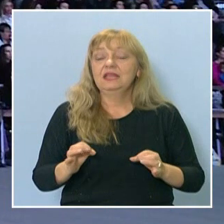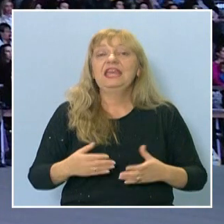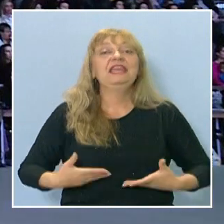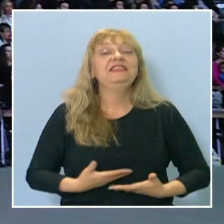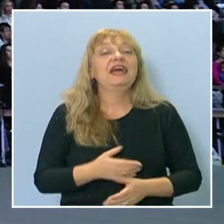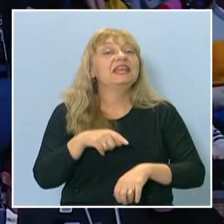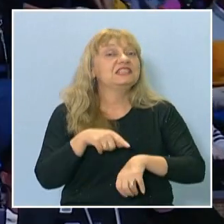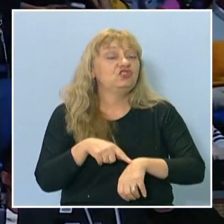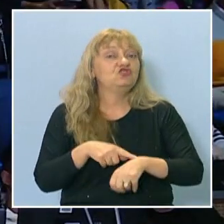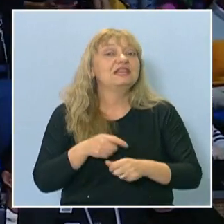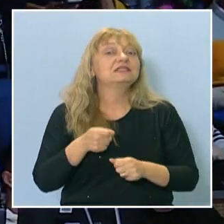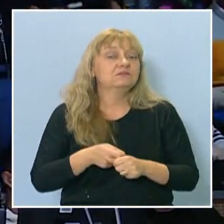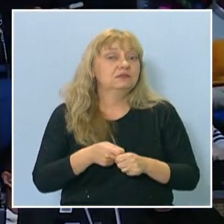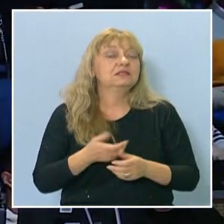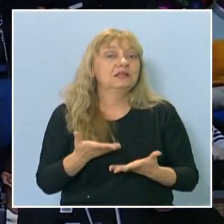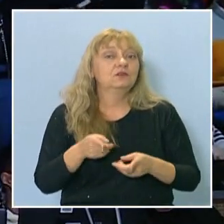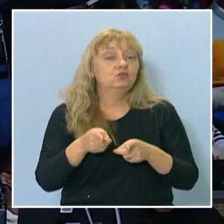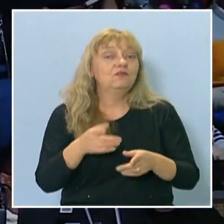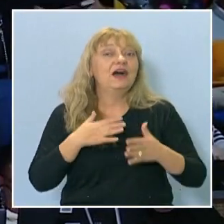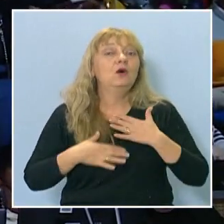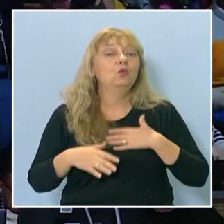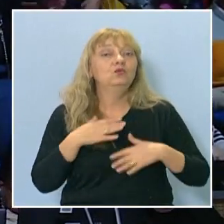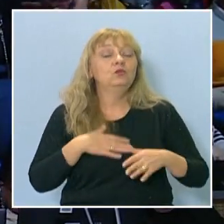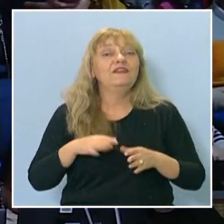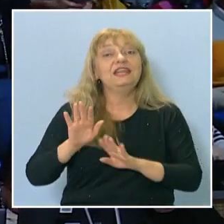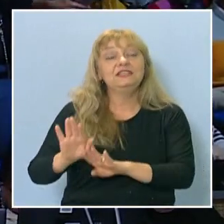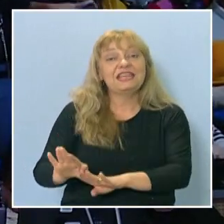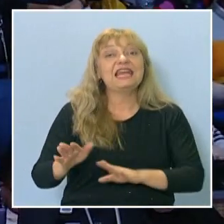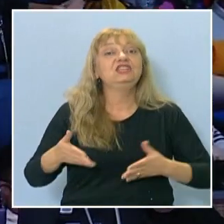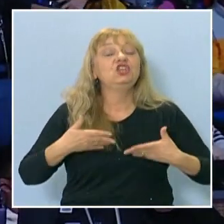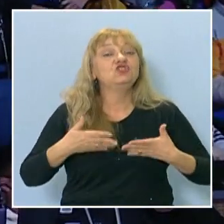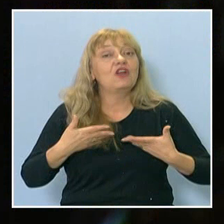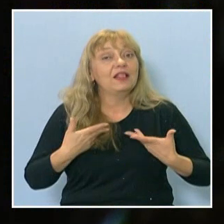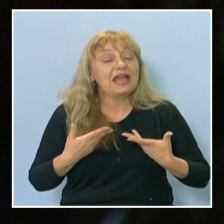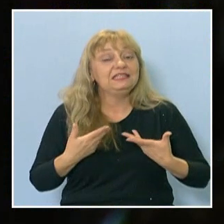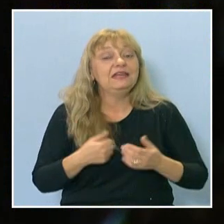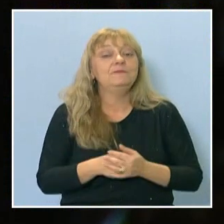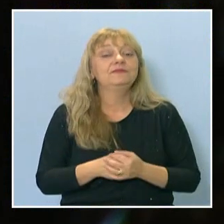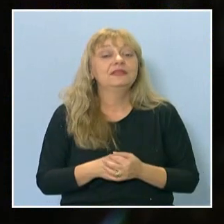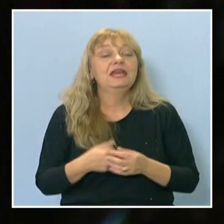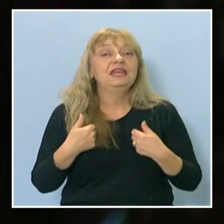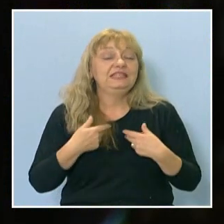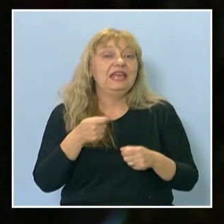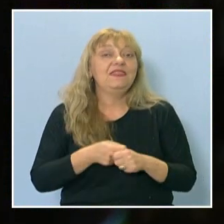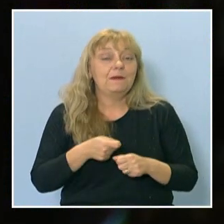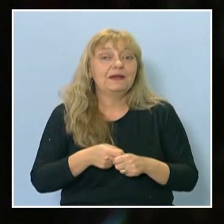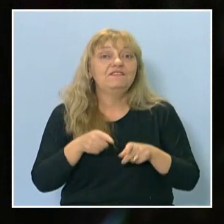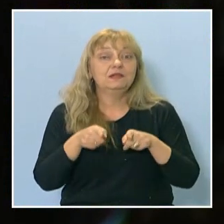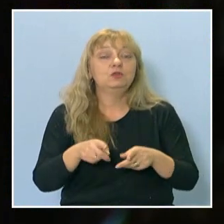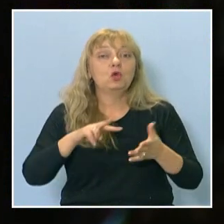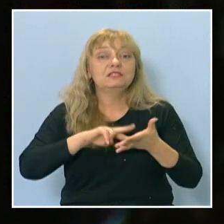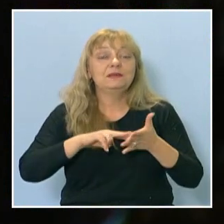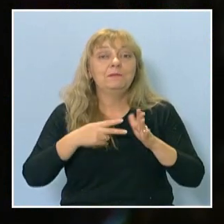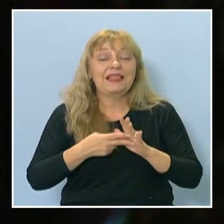проведен. И удовлетворявайки и тяхните желания, сътворихме този план от